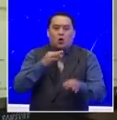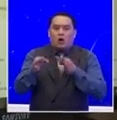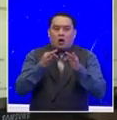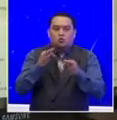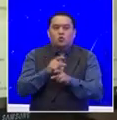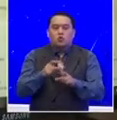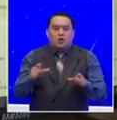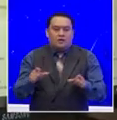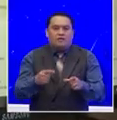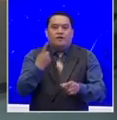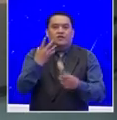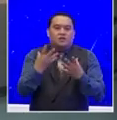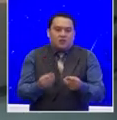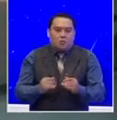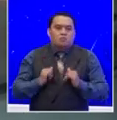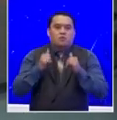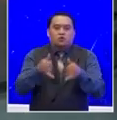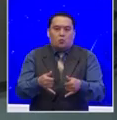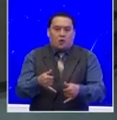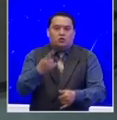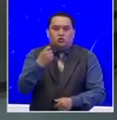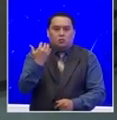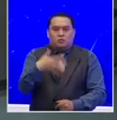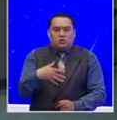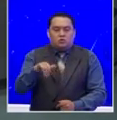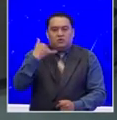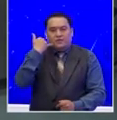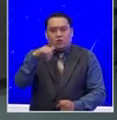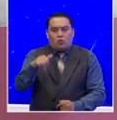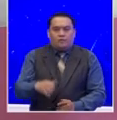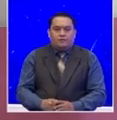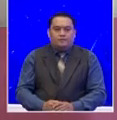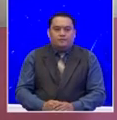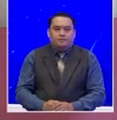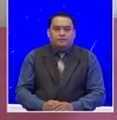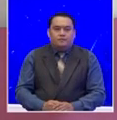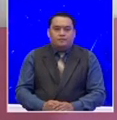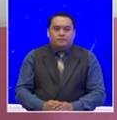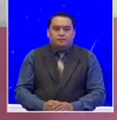консультирует граждан. В день только ей поступает свыше 150 звонков.